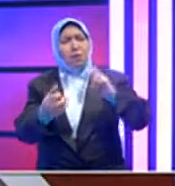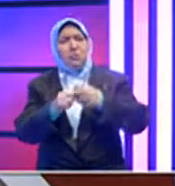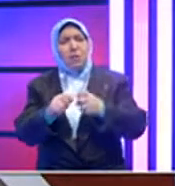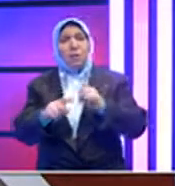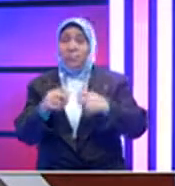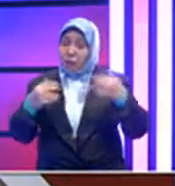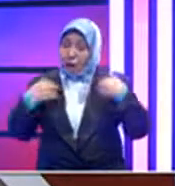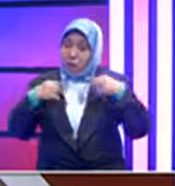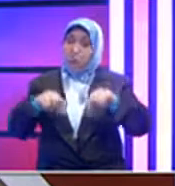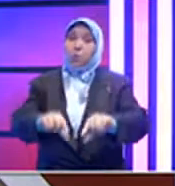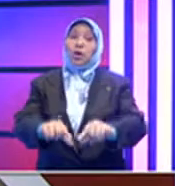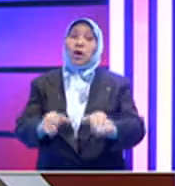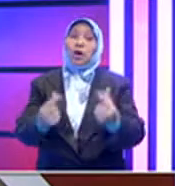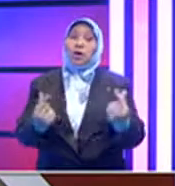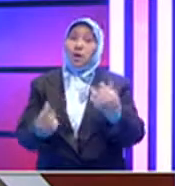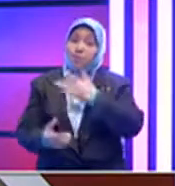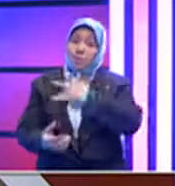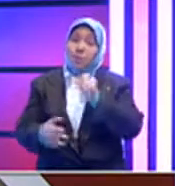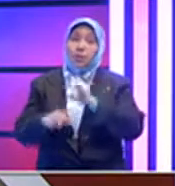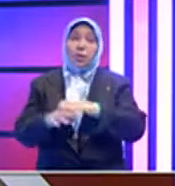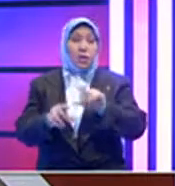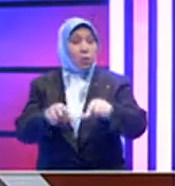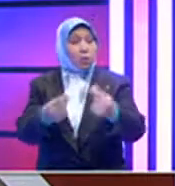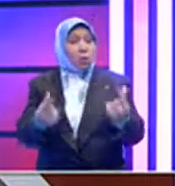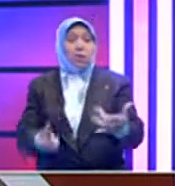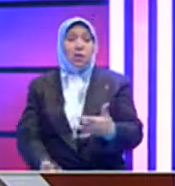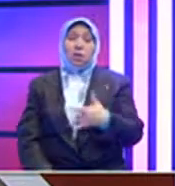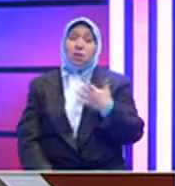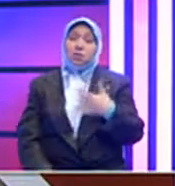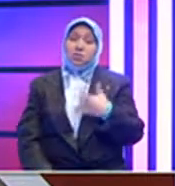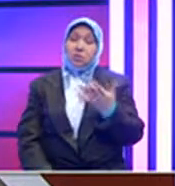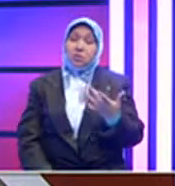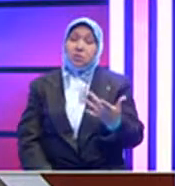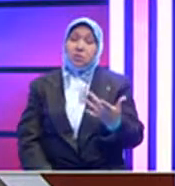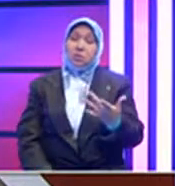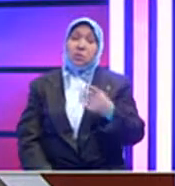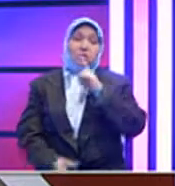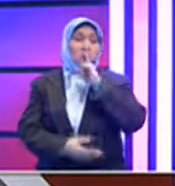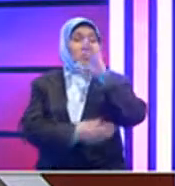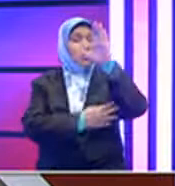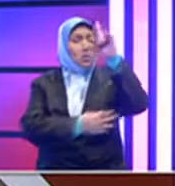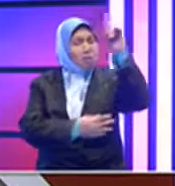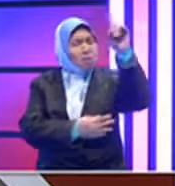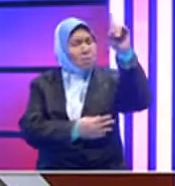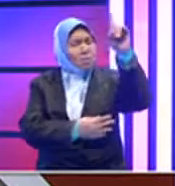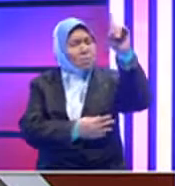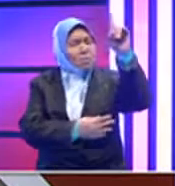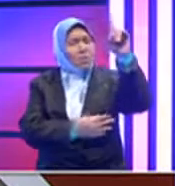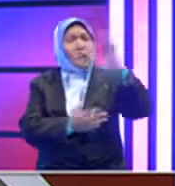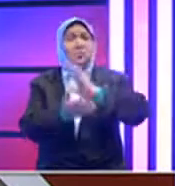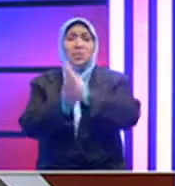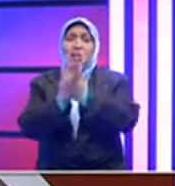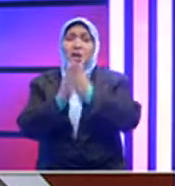ada Quran yang beriman pada al-qur'an dia akan terasa Busyro janji Allah janji Allah bahwa Allah akan Jadikan